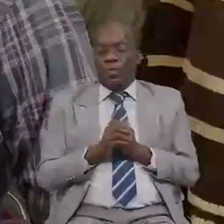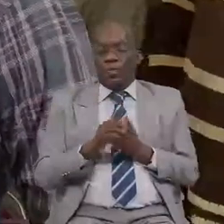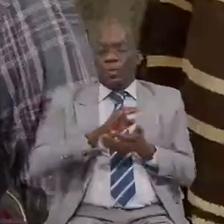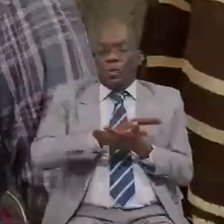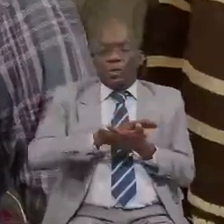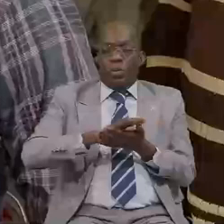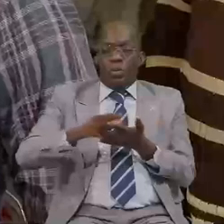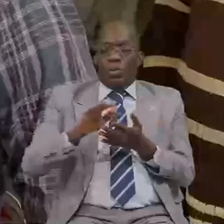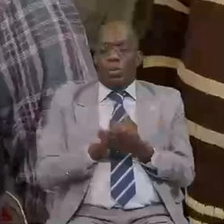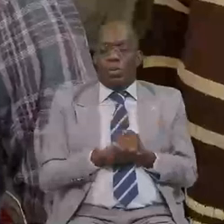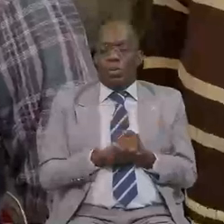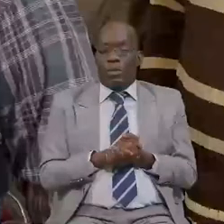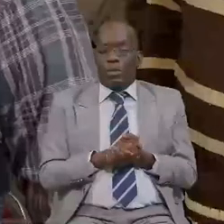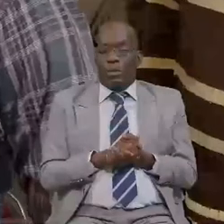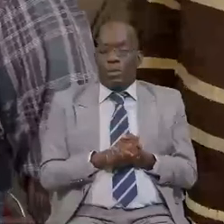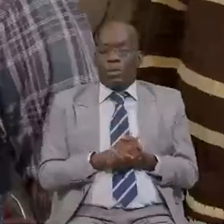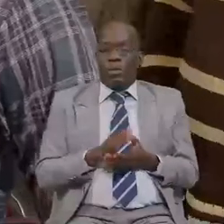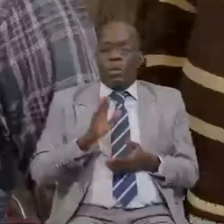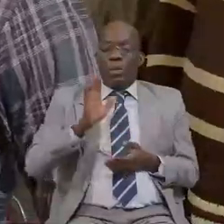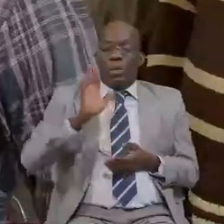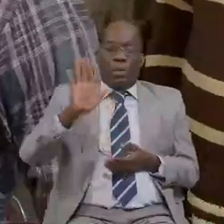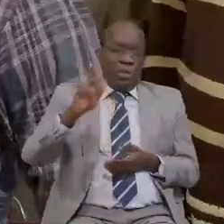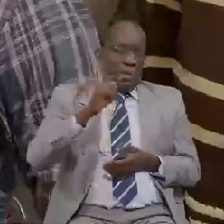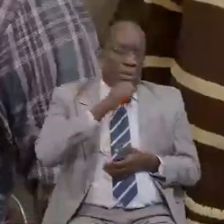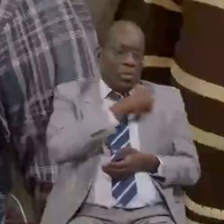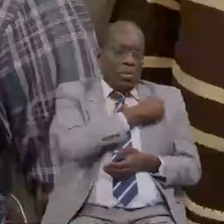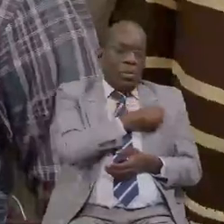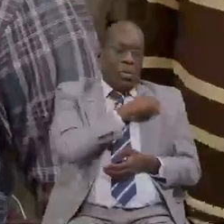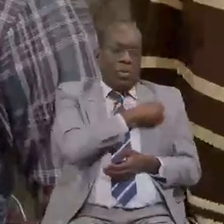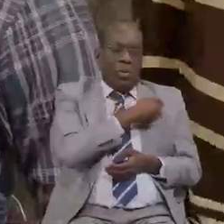Qu'il purge votre tempérament.